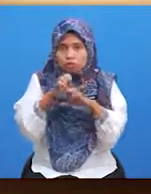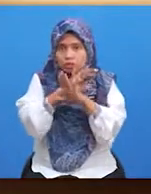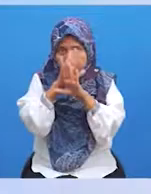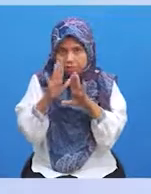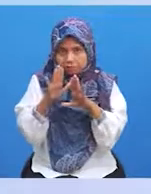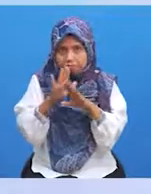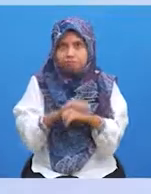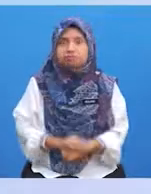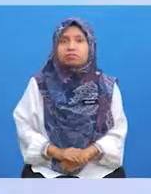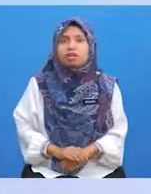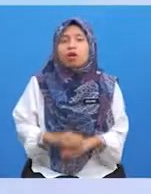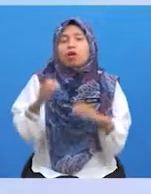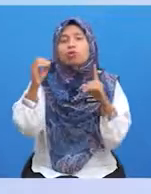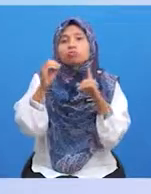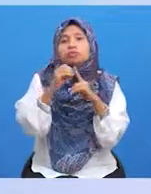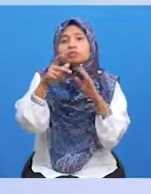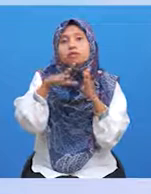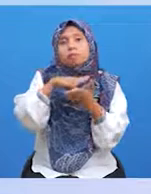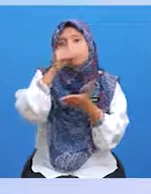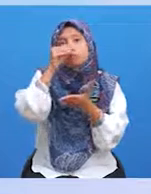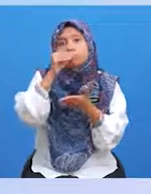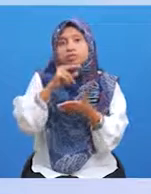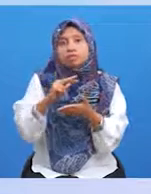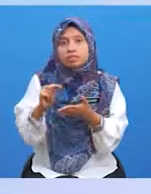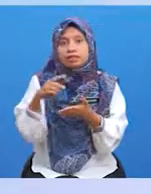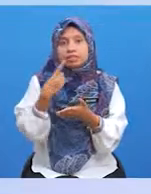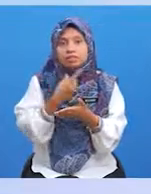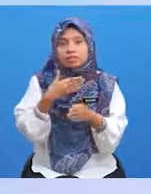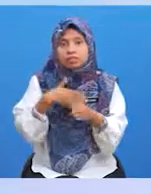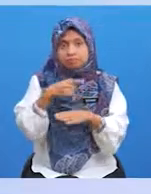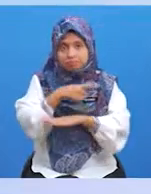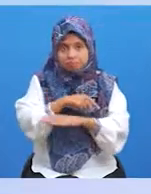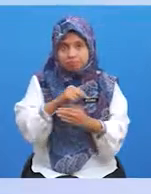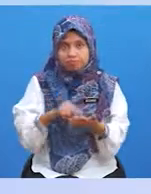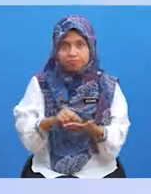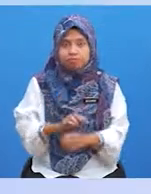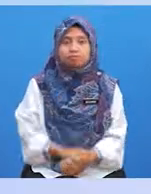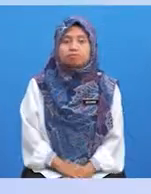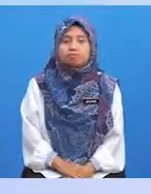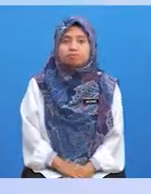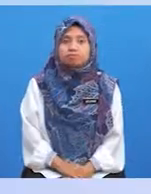dahulu objektif pembelajaran kita pada hari ini.